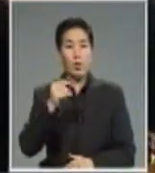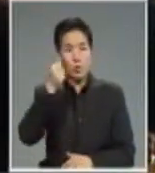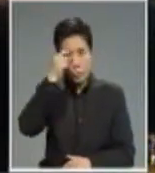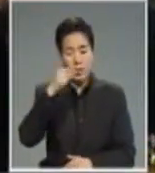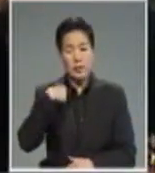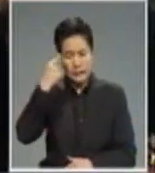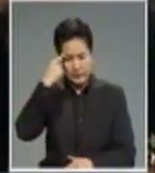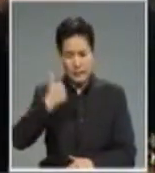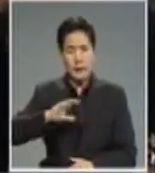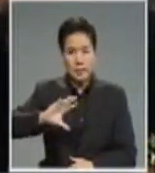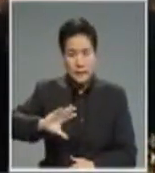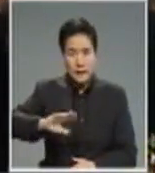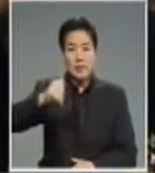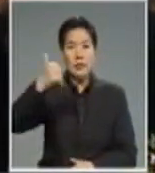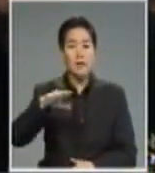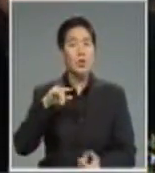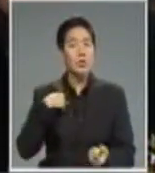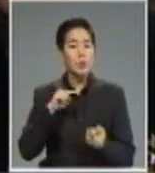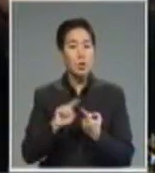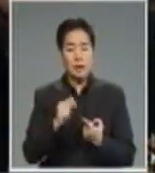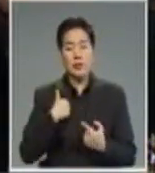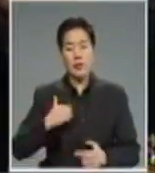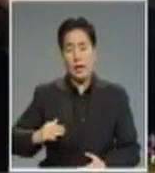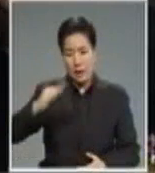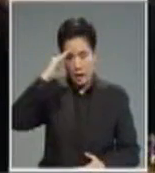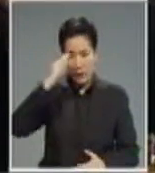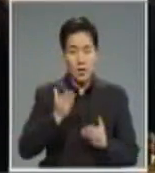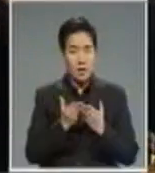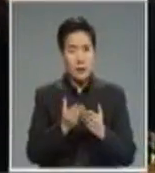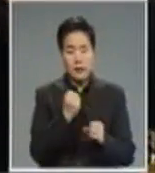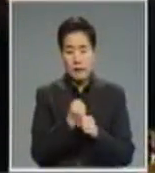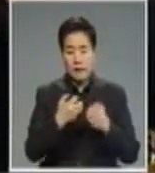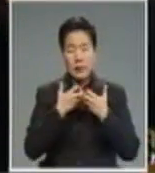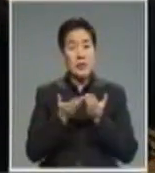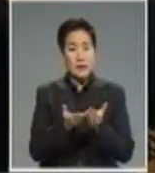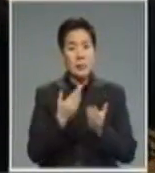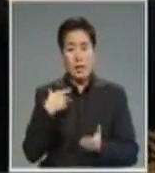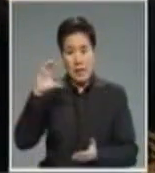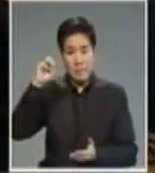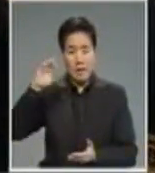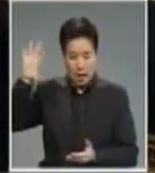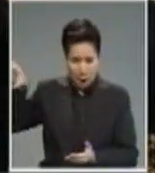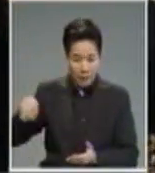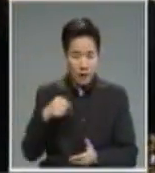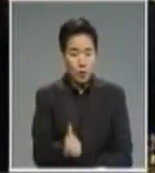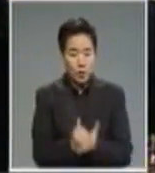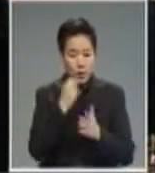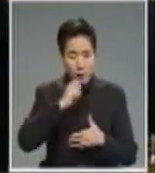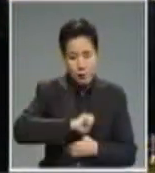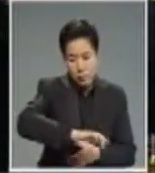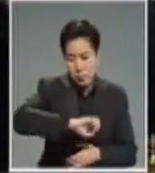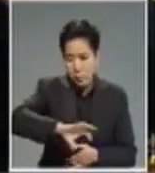ว่าสถานการณ์น่าจะดีขึ้นนะครับเพราะว่าทางกองทัพเรือเองได้นำเครื่องผลักดันน้ำจำนวน50เครื่องมานะครับก็สามารถที่จะช่วยเร่งระบายน้ำ